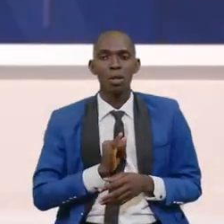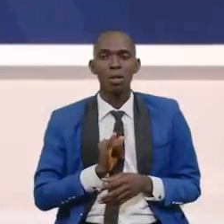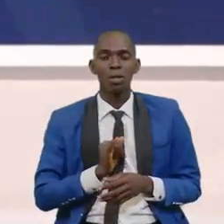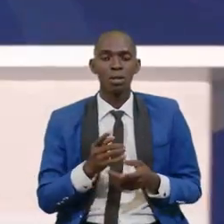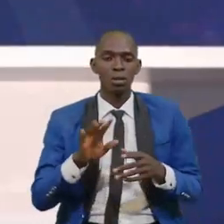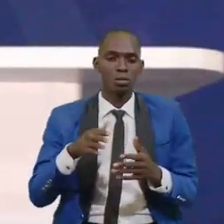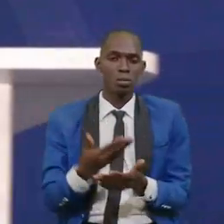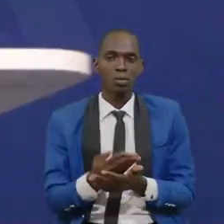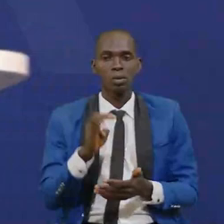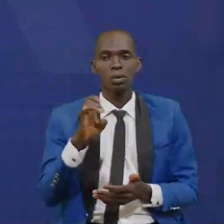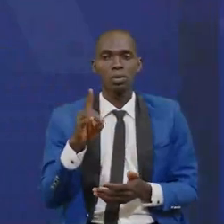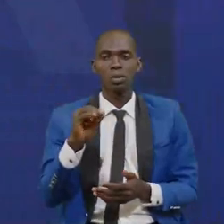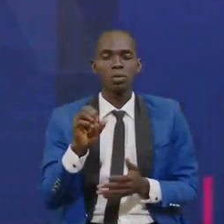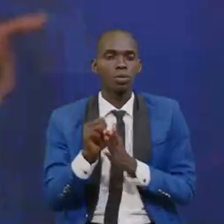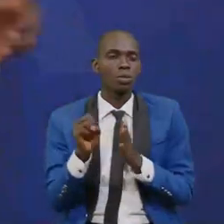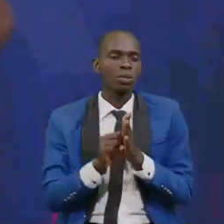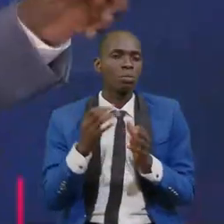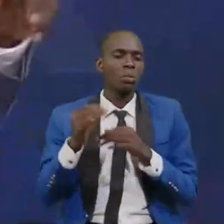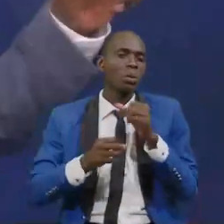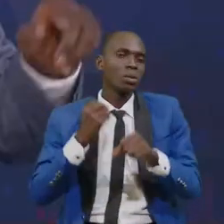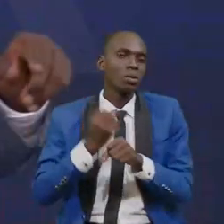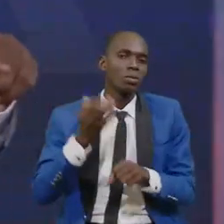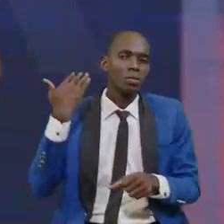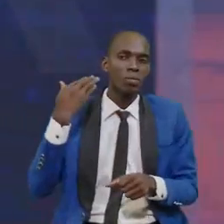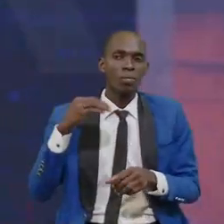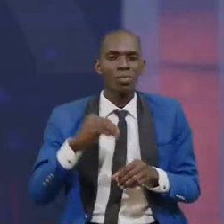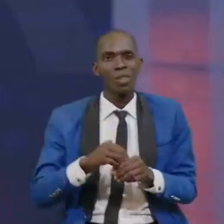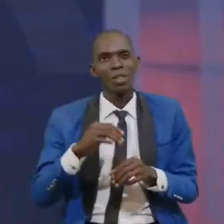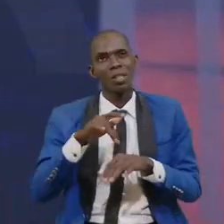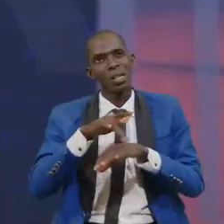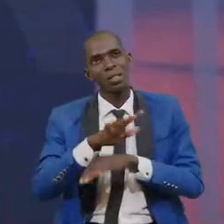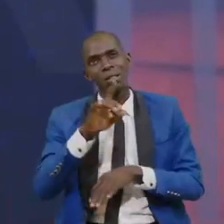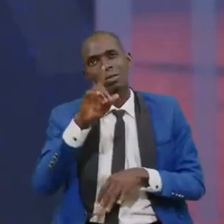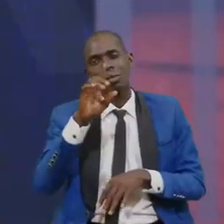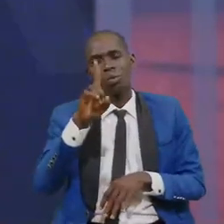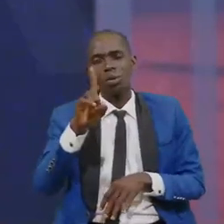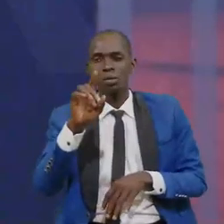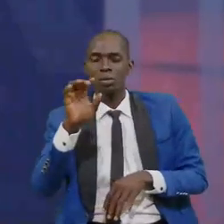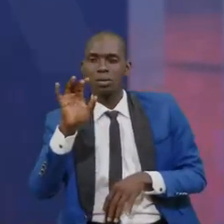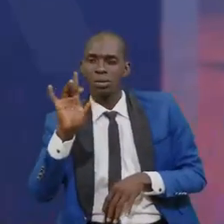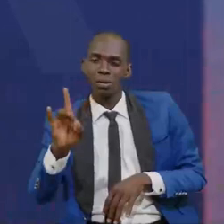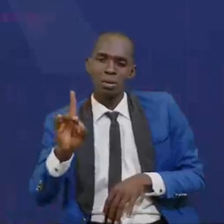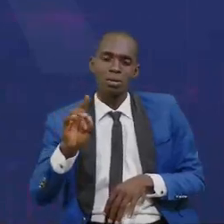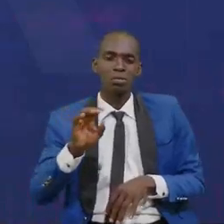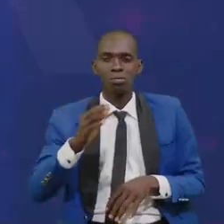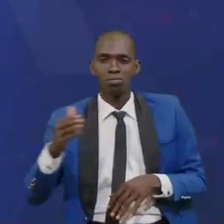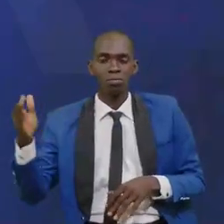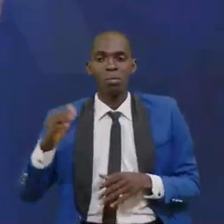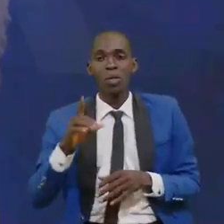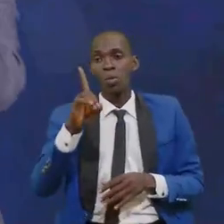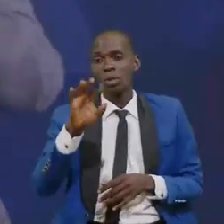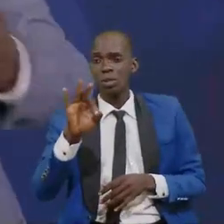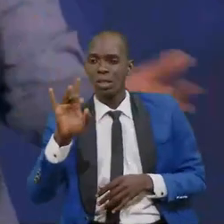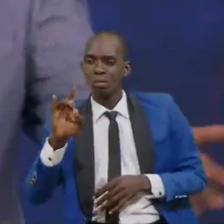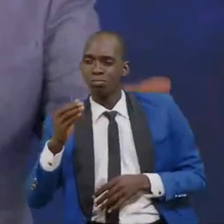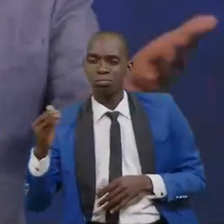J'étais venu dans l'état de Do il y a plusieurs années. Dans les années 80, quand j'étais venu,